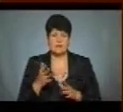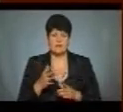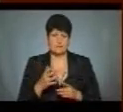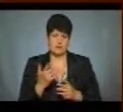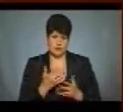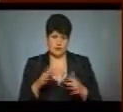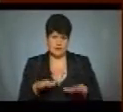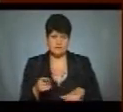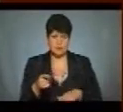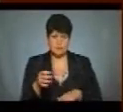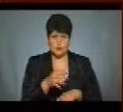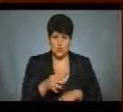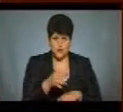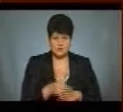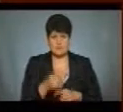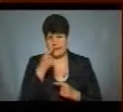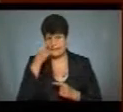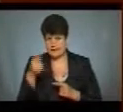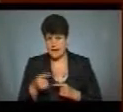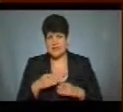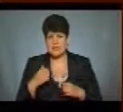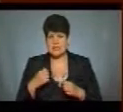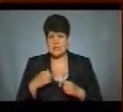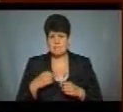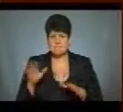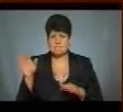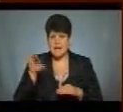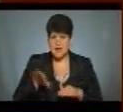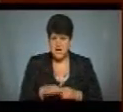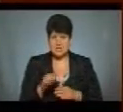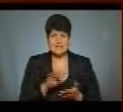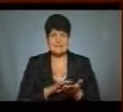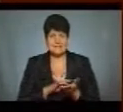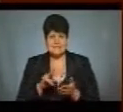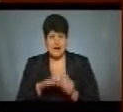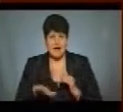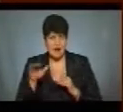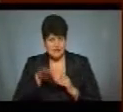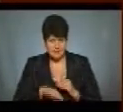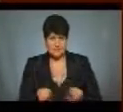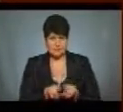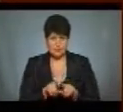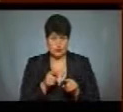Топільче, Тернопільського ставу на Дальньому пляжі і Циганці. Саме в цих місцях купання є дозволеним.